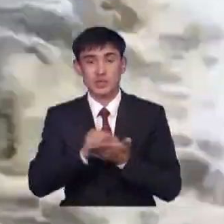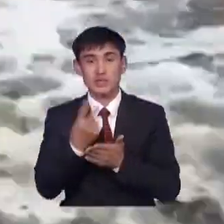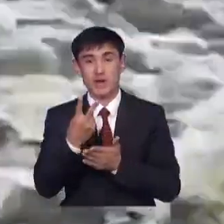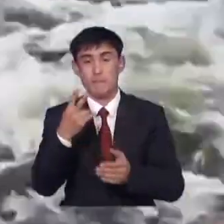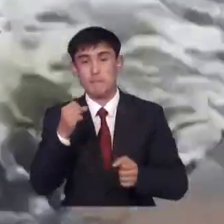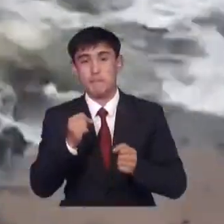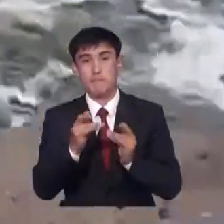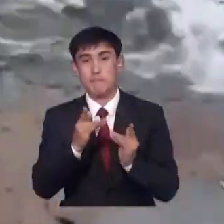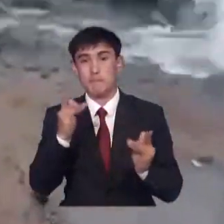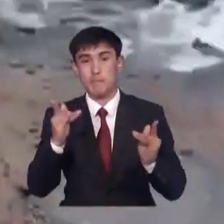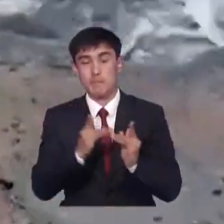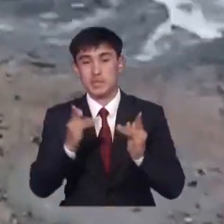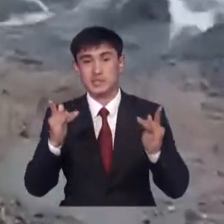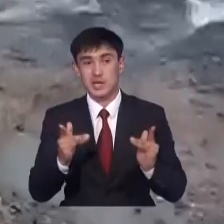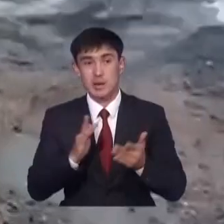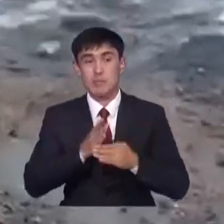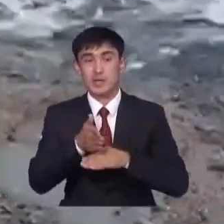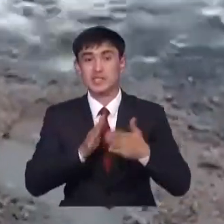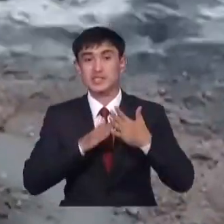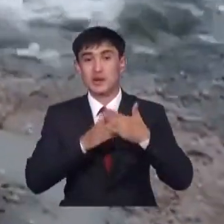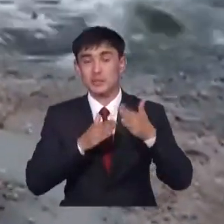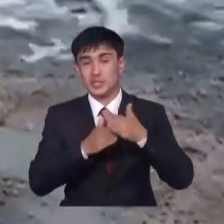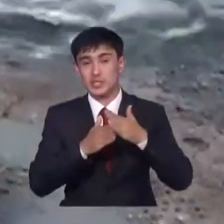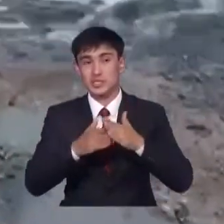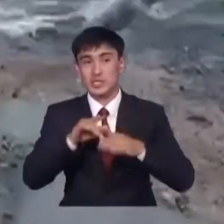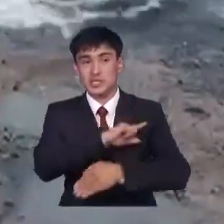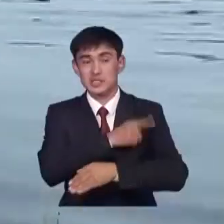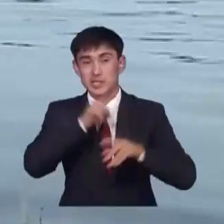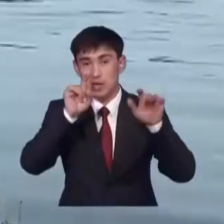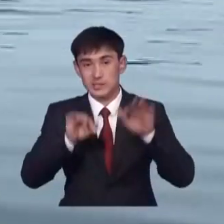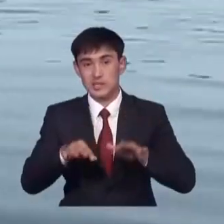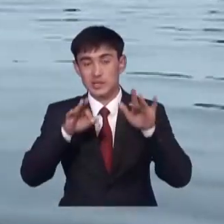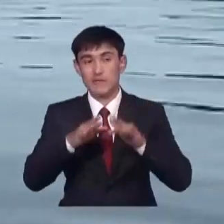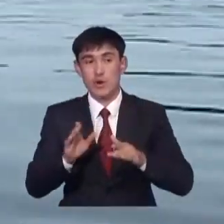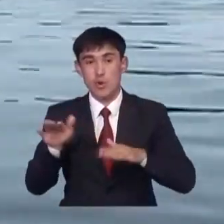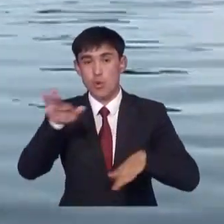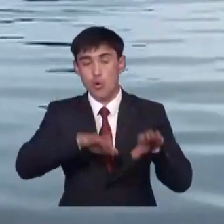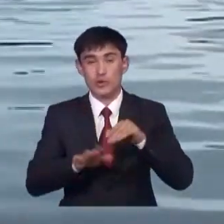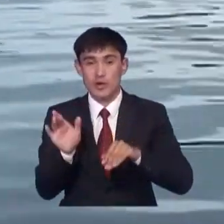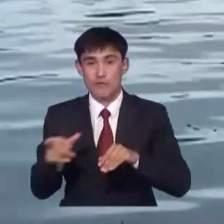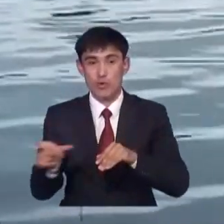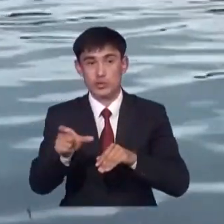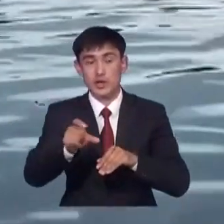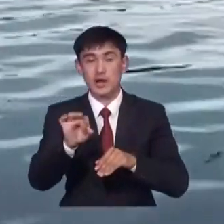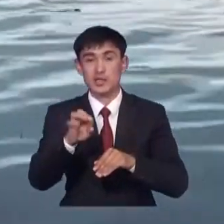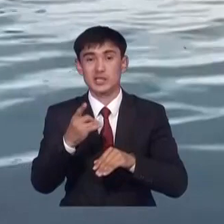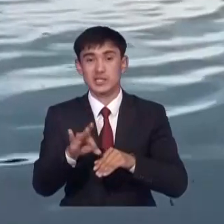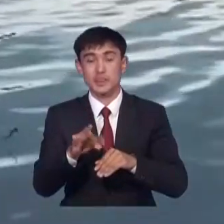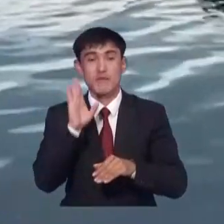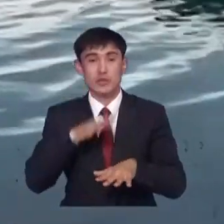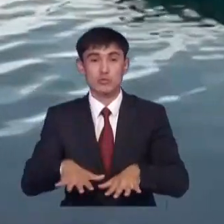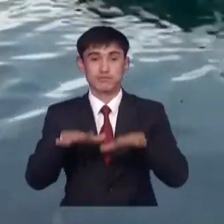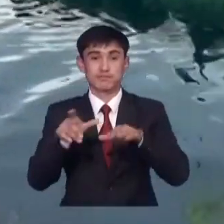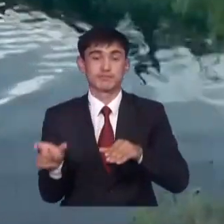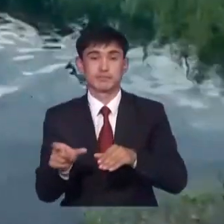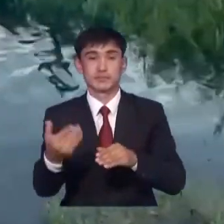автомобильных моста. Проезд в село ограничен. Из-за обильных осадков горные воды спустились в реки Илька и Аракижа. Водоемы вышли из